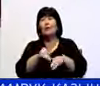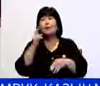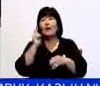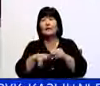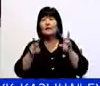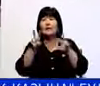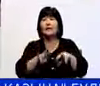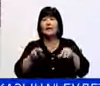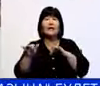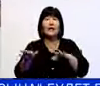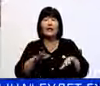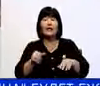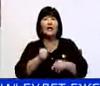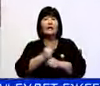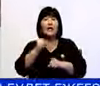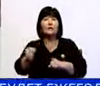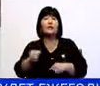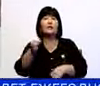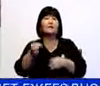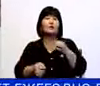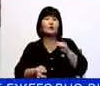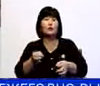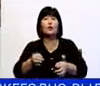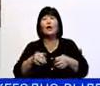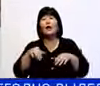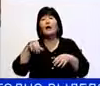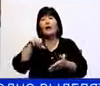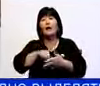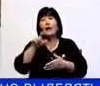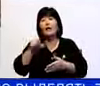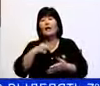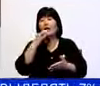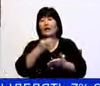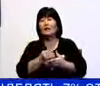завершению расследования дела направлены в суд. Организаторы в зависимости от